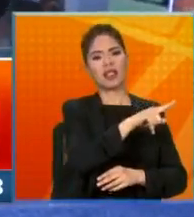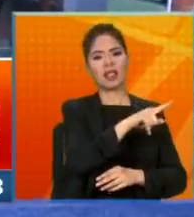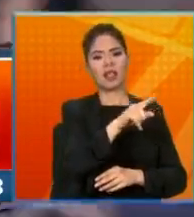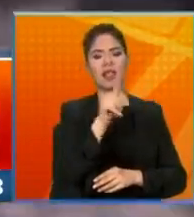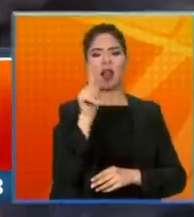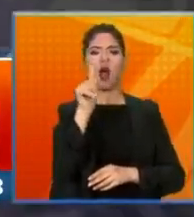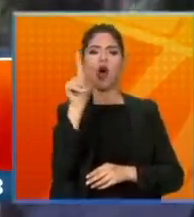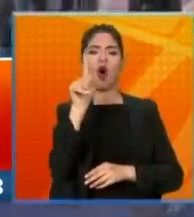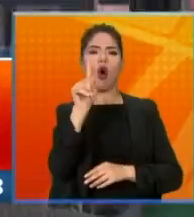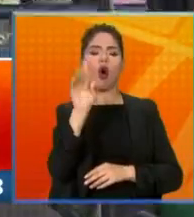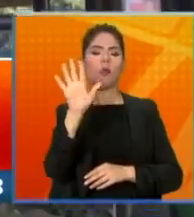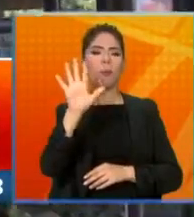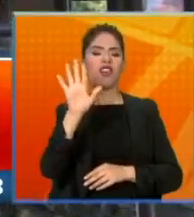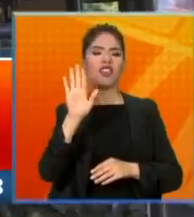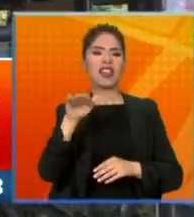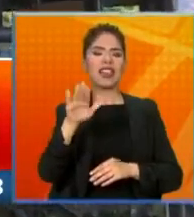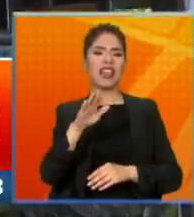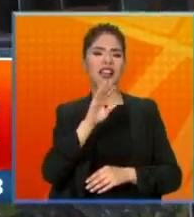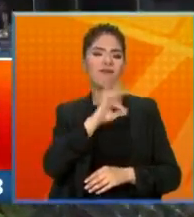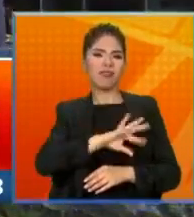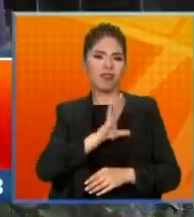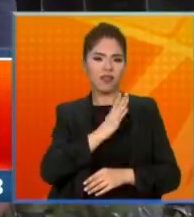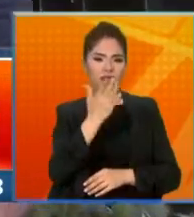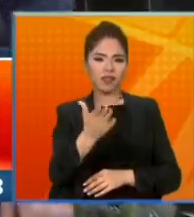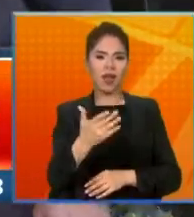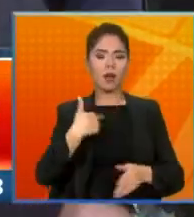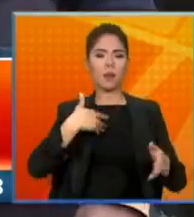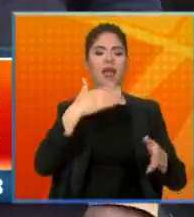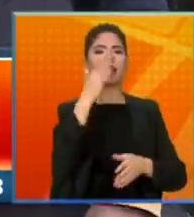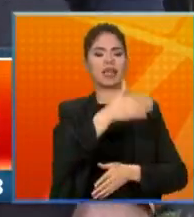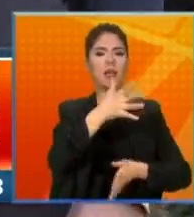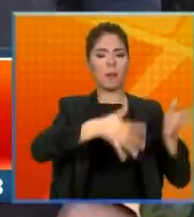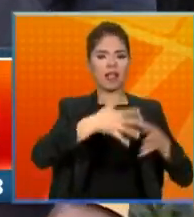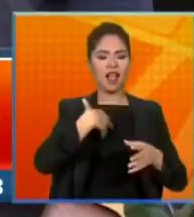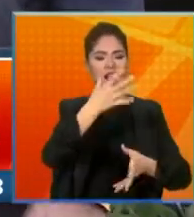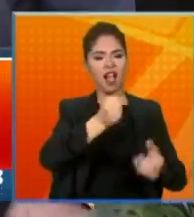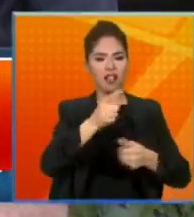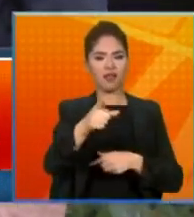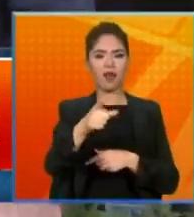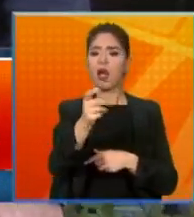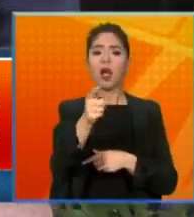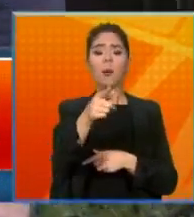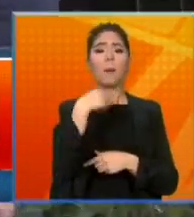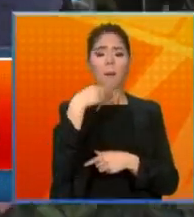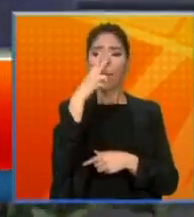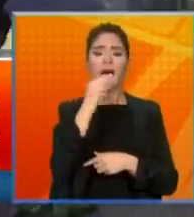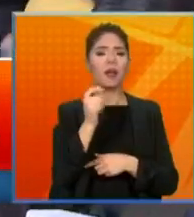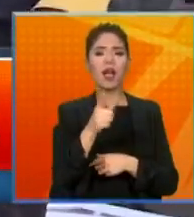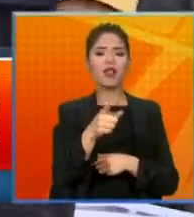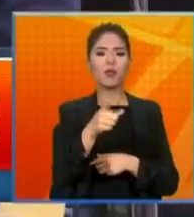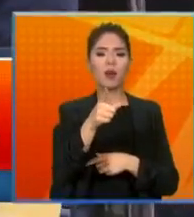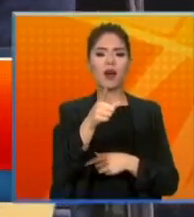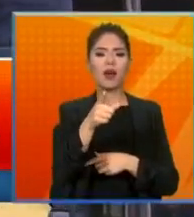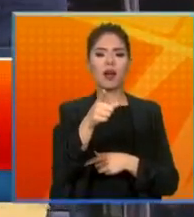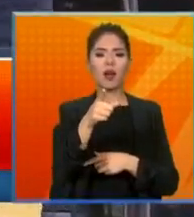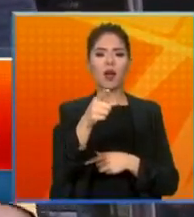15-20 lira cepte yani. Tabii pazara gelmişken alışveriş yapmadan olmaz. Ben de şöyle bir mont beğendim. Hemen fiyatını sorayım size. Ne kadar bu üstümdeki? Onun fiyatı 150